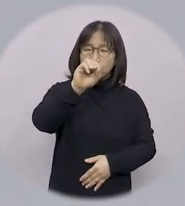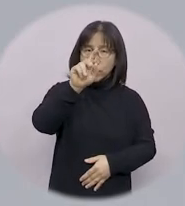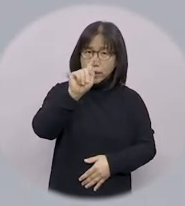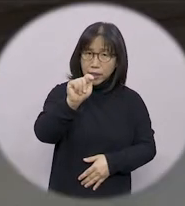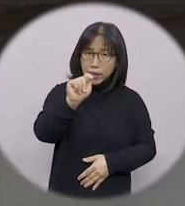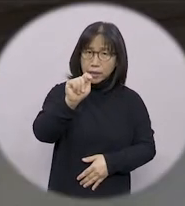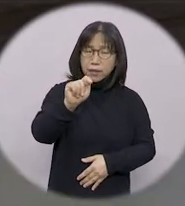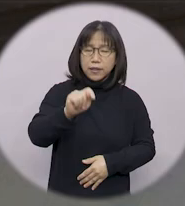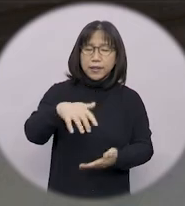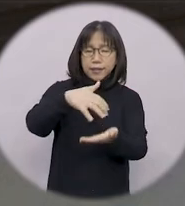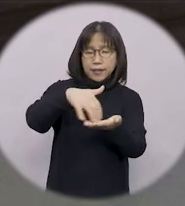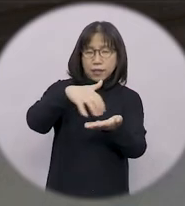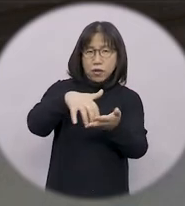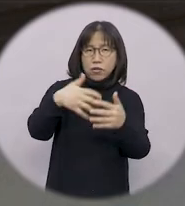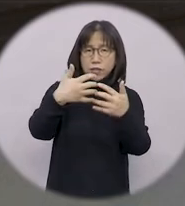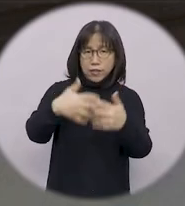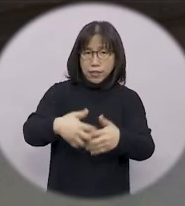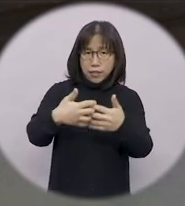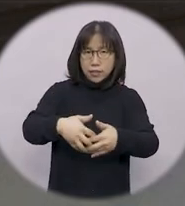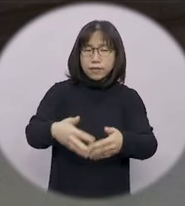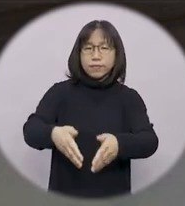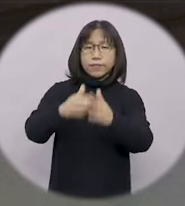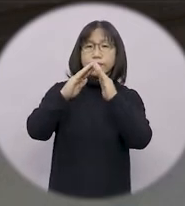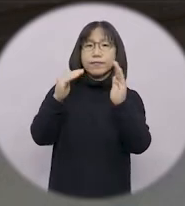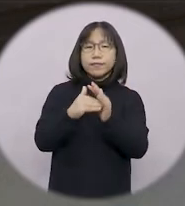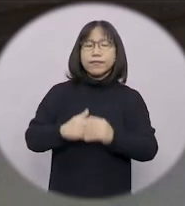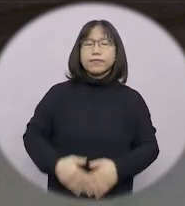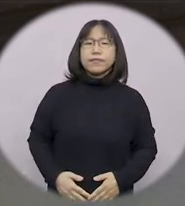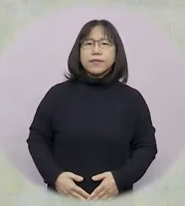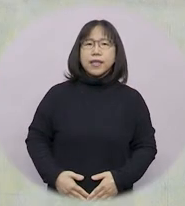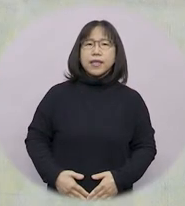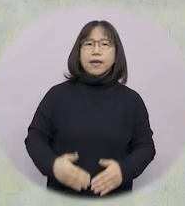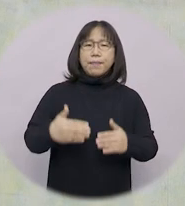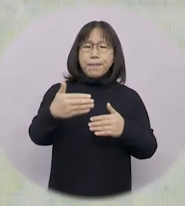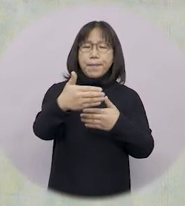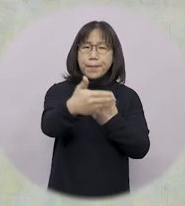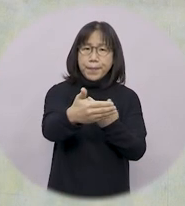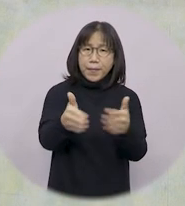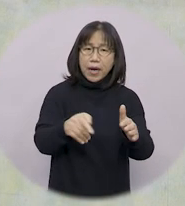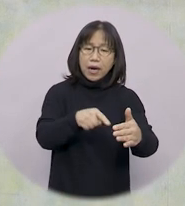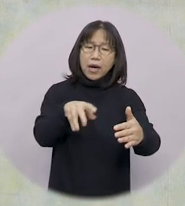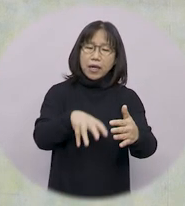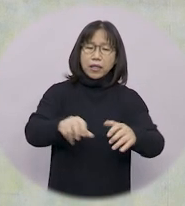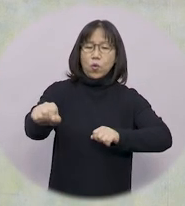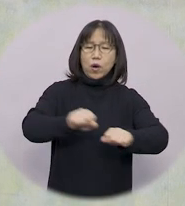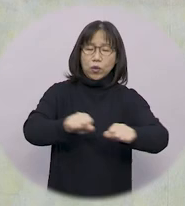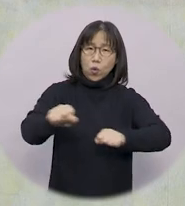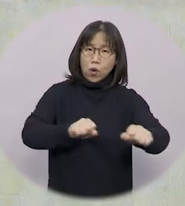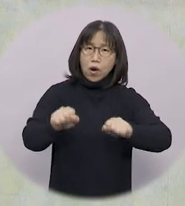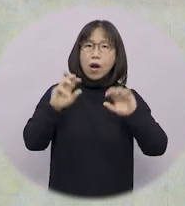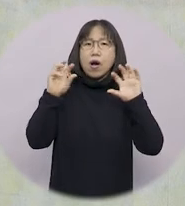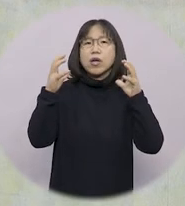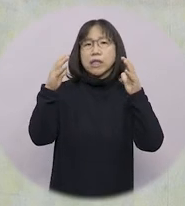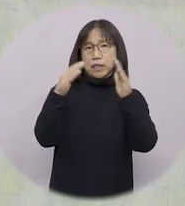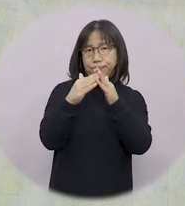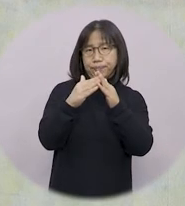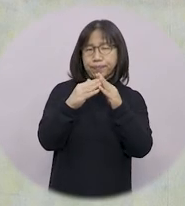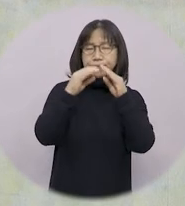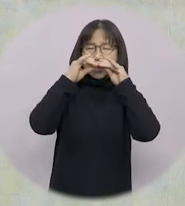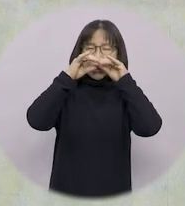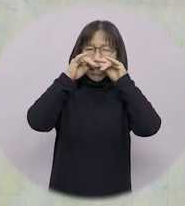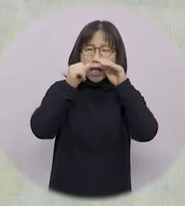실내공기질 측정기 가 설치되었습니다 슬 활동에 잦은 어린이집에 제 경우에는 밀폐된 공간이라서